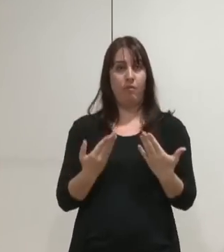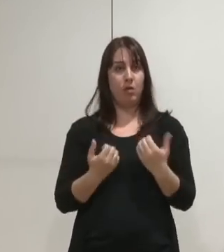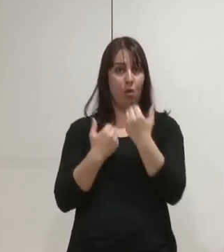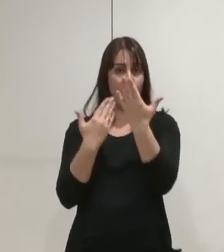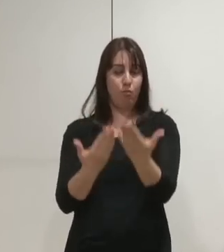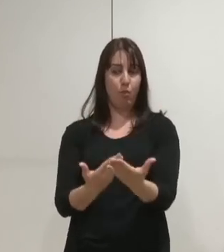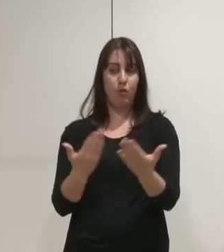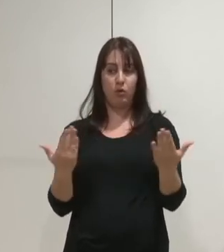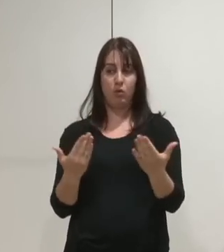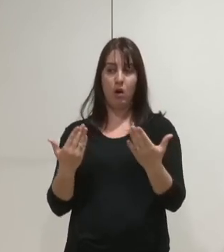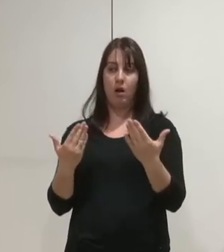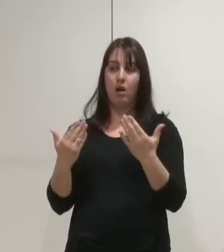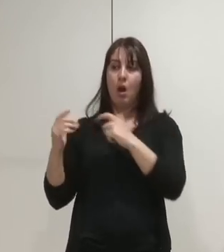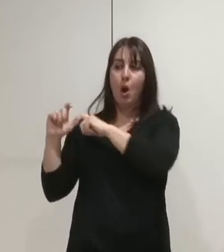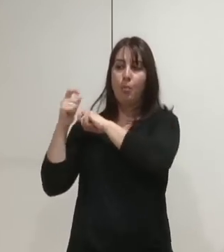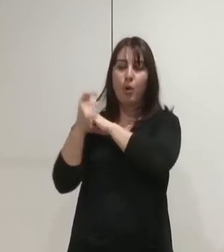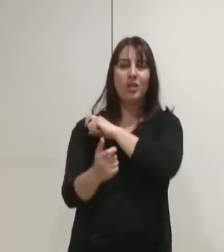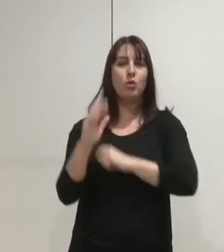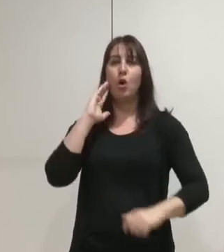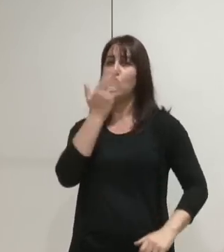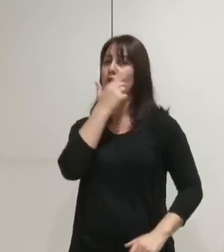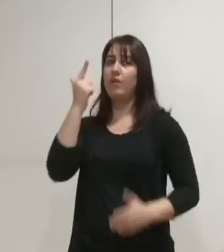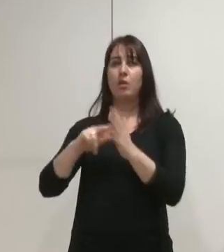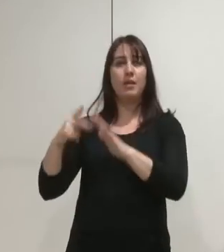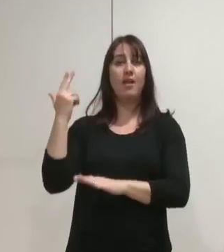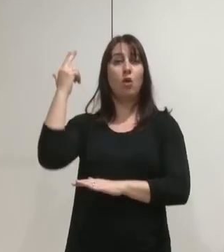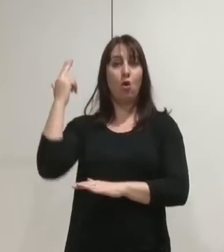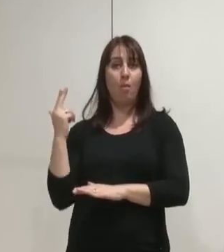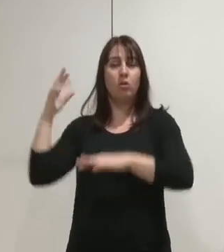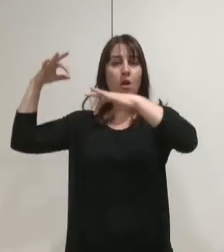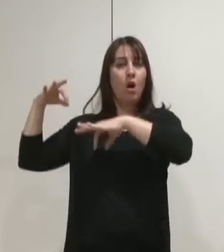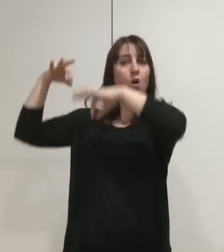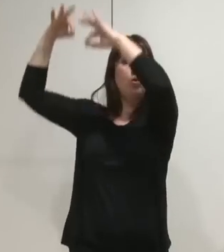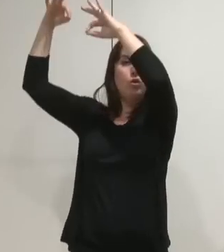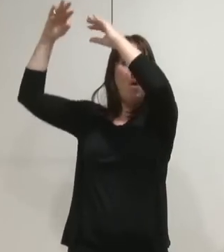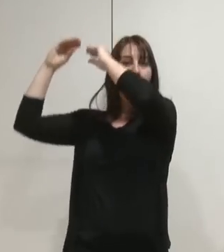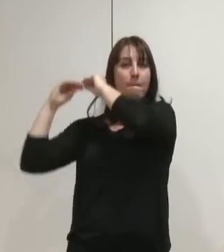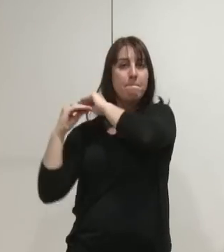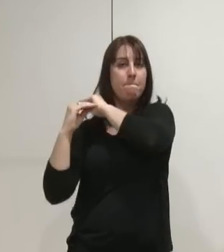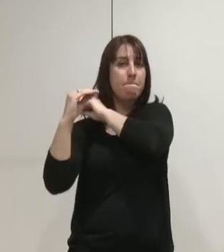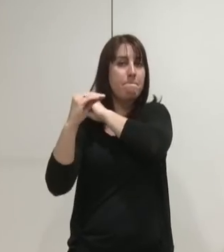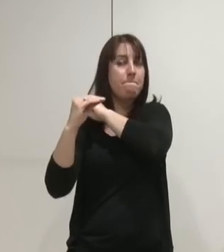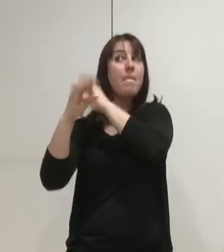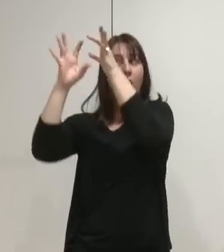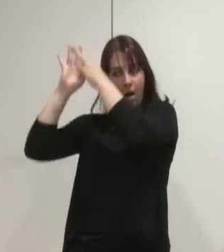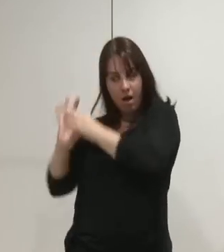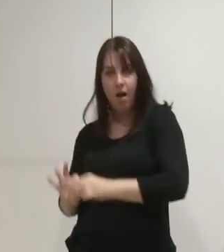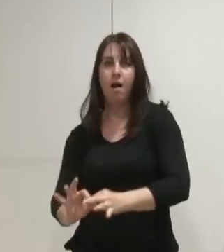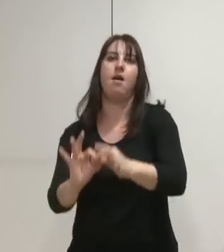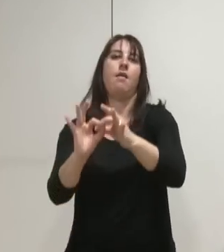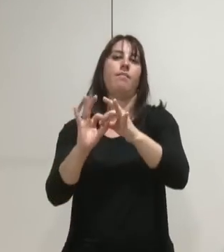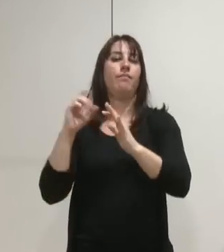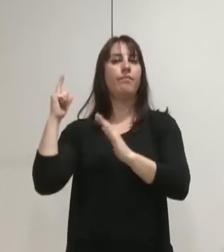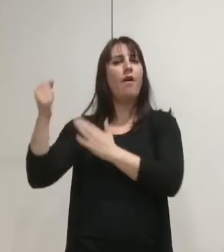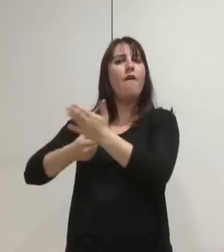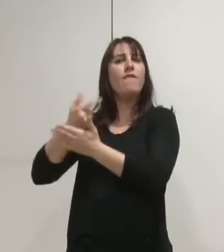reprendre une procédure qui avait été engagée en janvier 2013 et qui était resté en suspend donc fin 2013